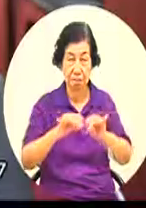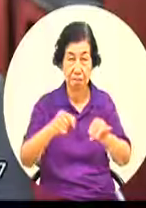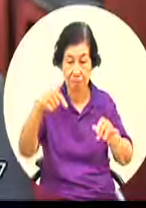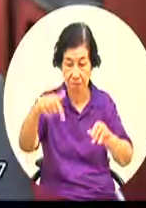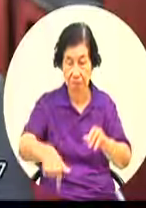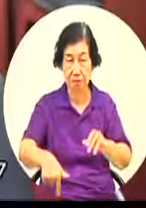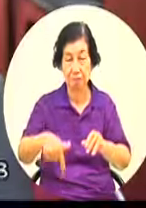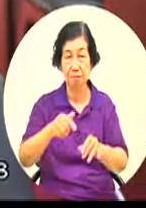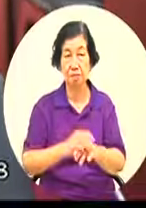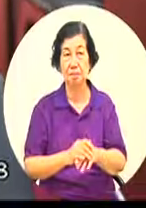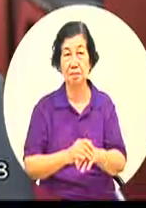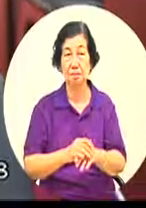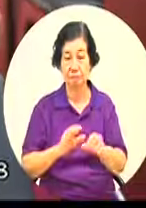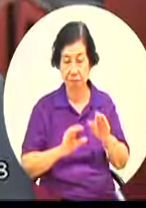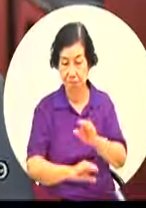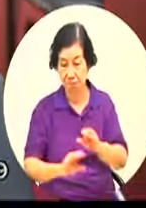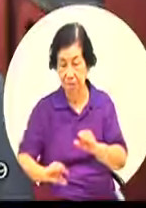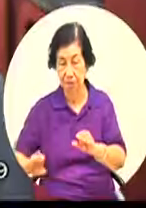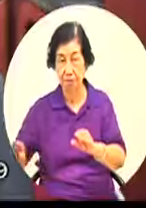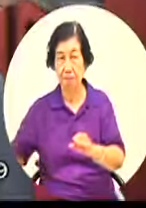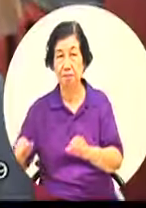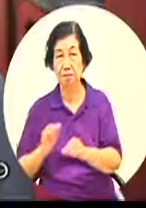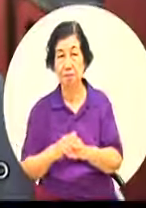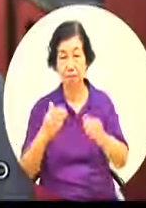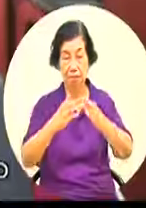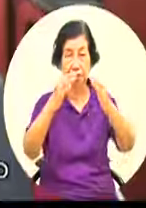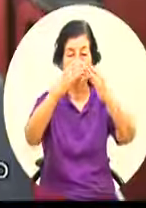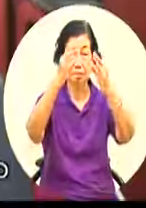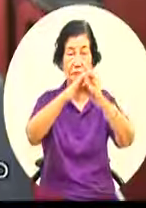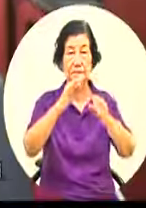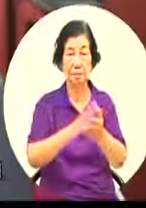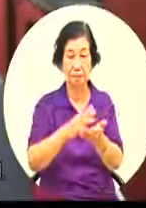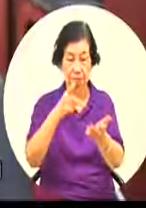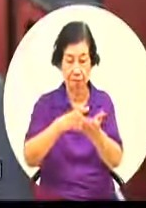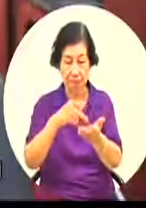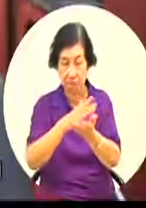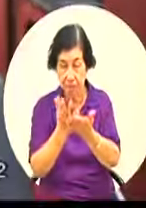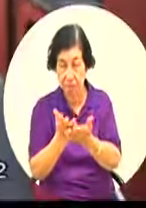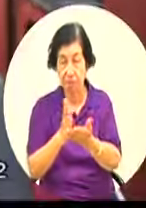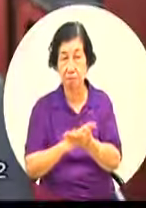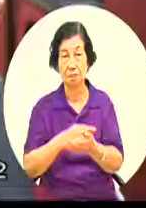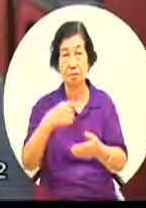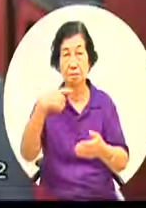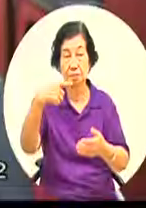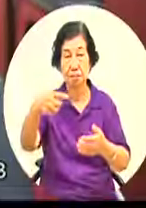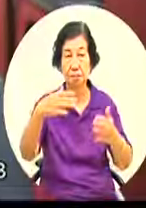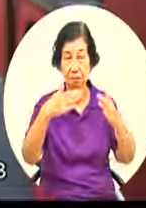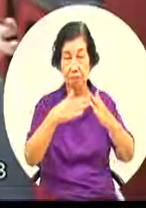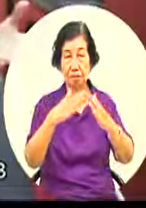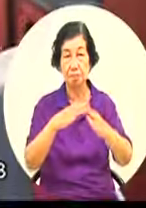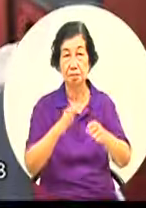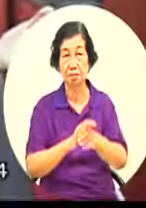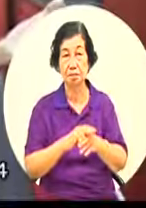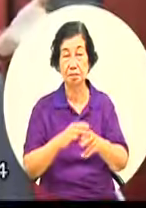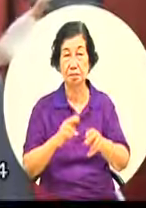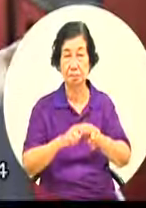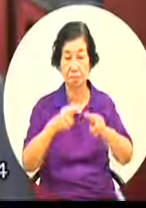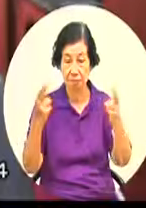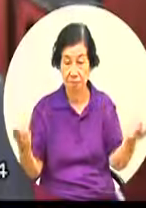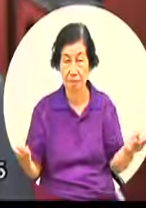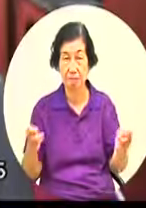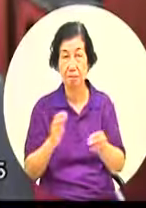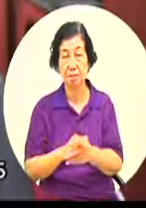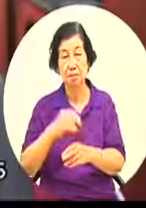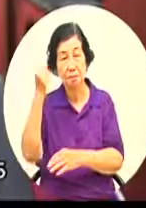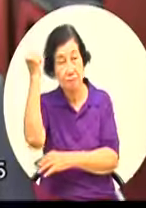地下往地下发展是停车场，楼上是图书馆，一楼 maybe 是可以开放给我们附近的住户